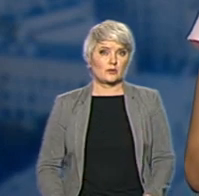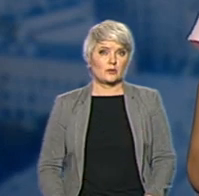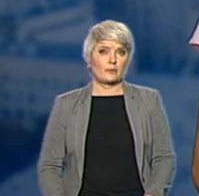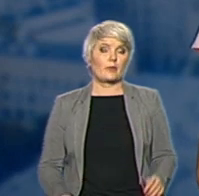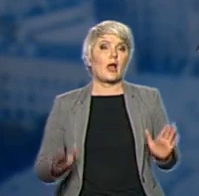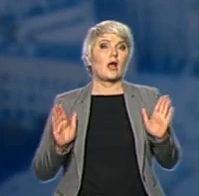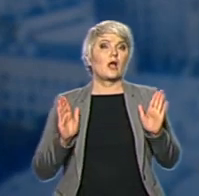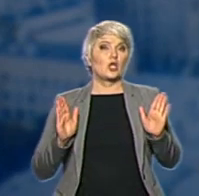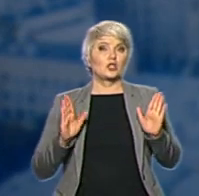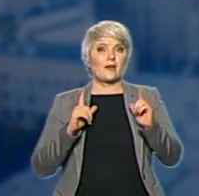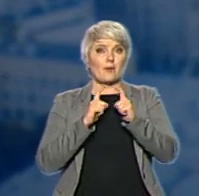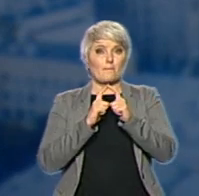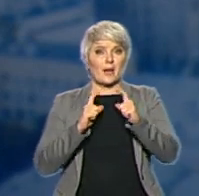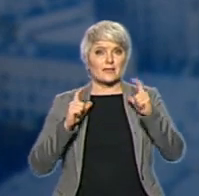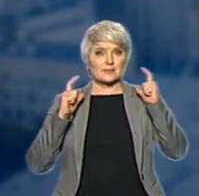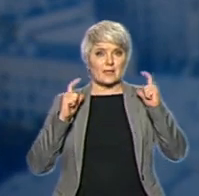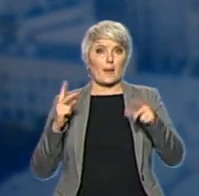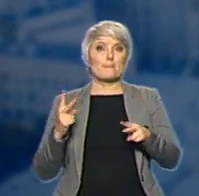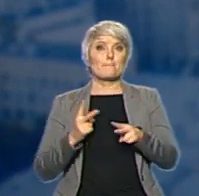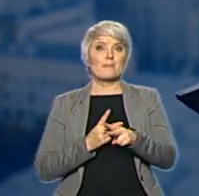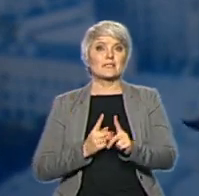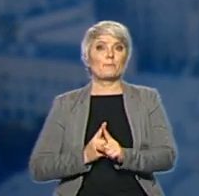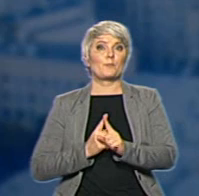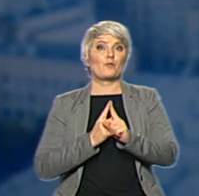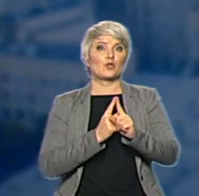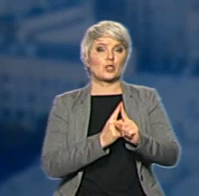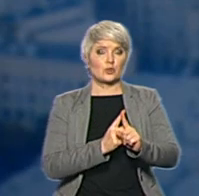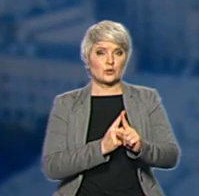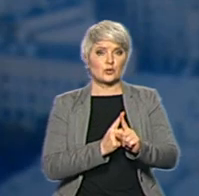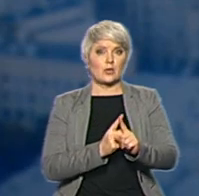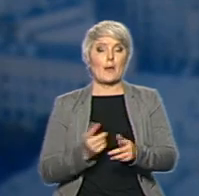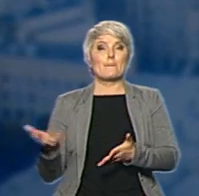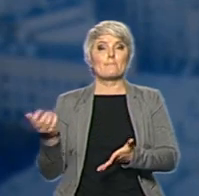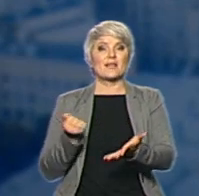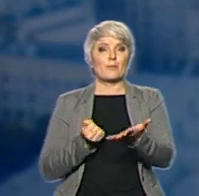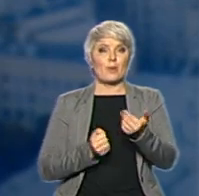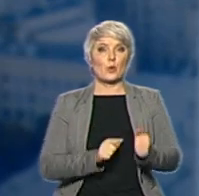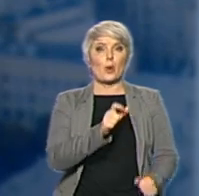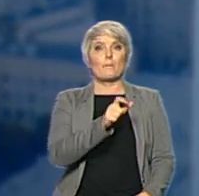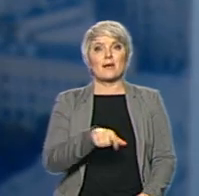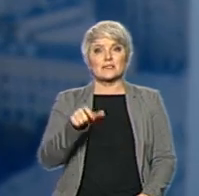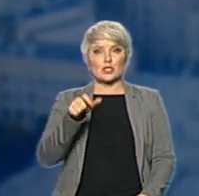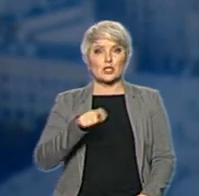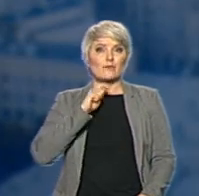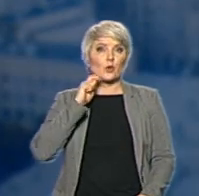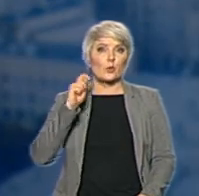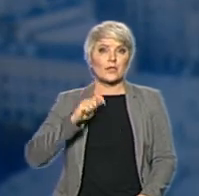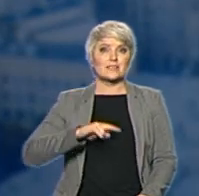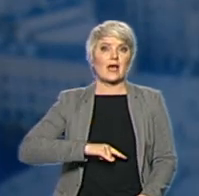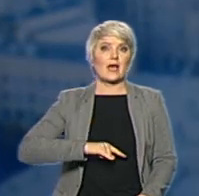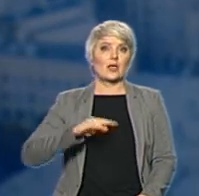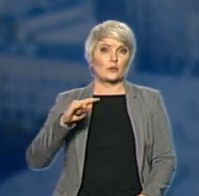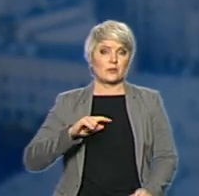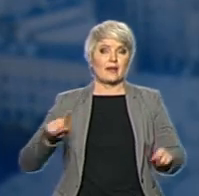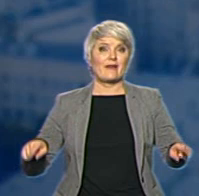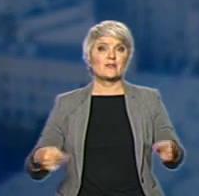Лише в масках і без тих, хто проводжає, прийматимуть пасажирів українські аеропорти. Відсьогодні Україна поновлює міжнародне авіасполучення з державами,